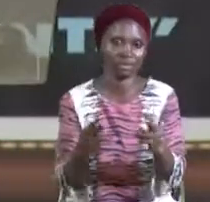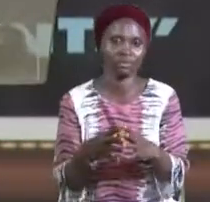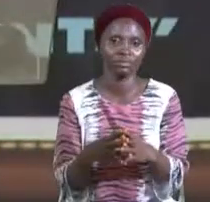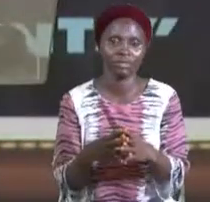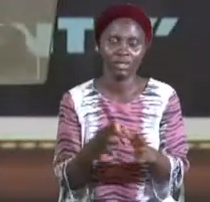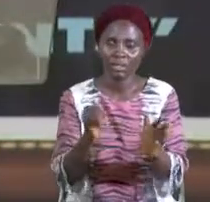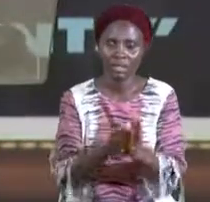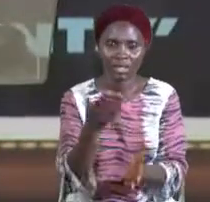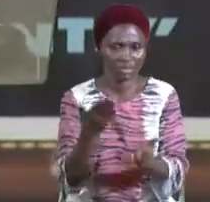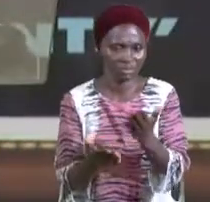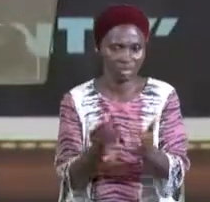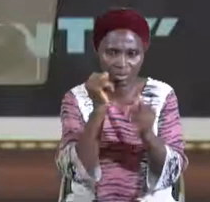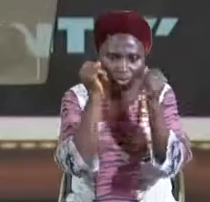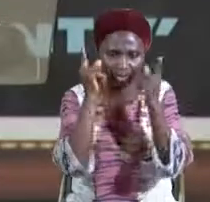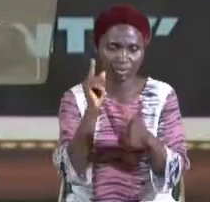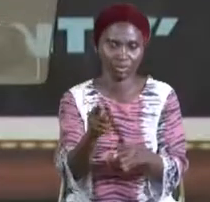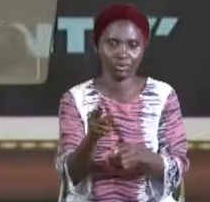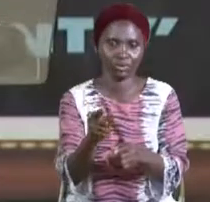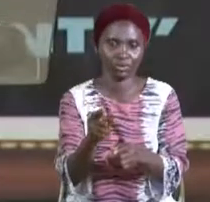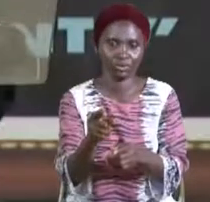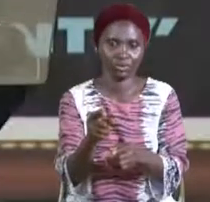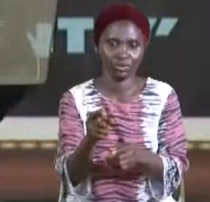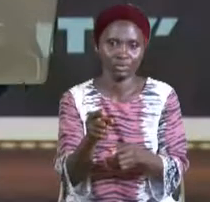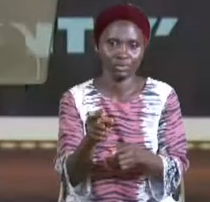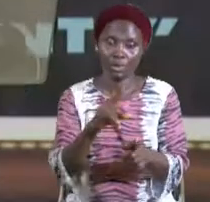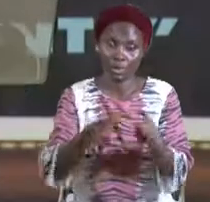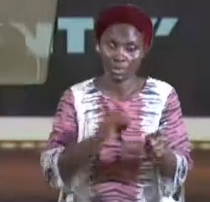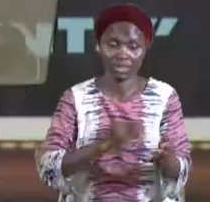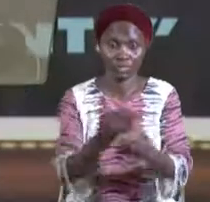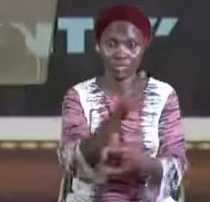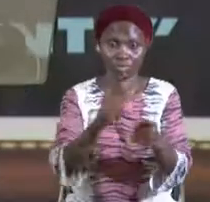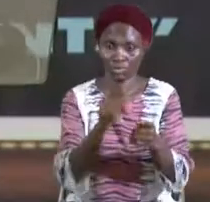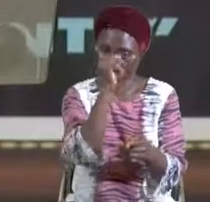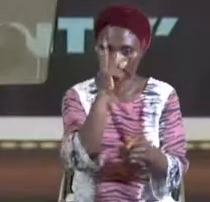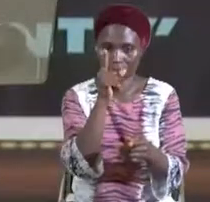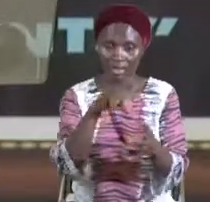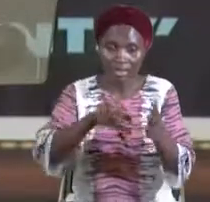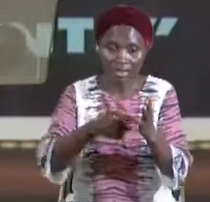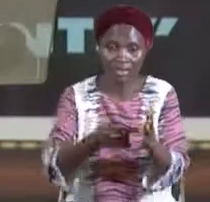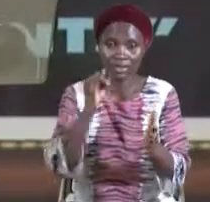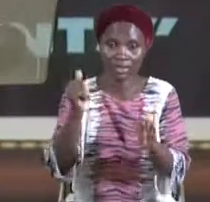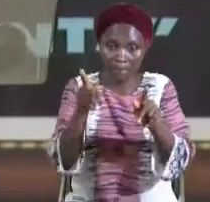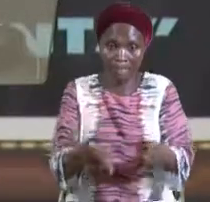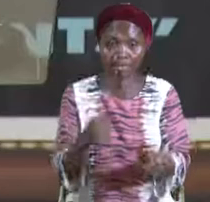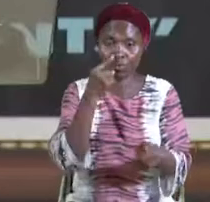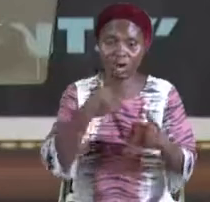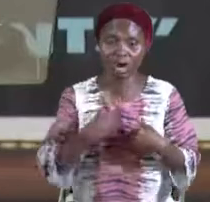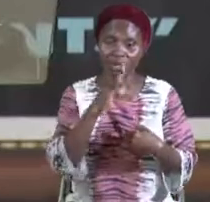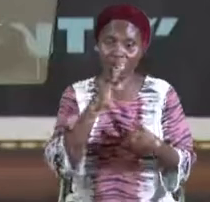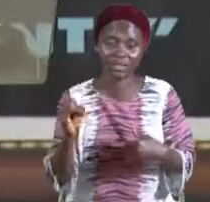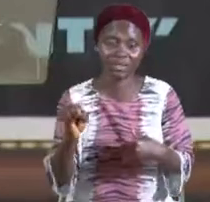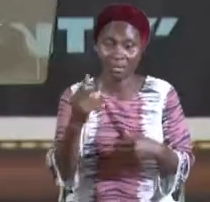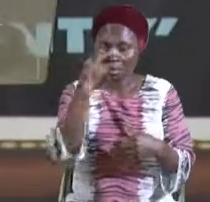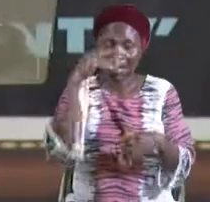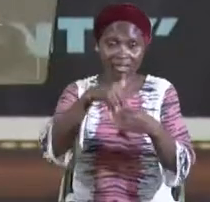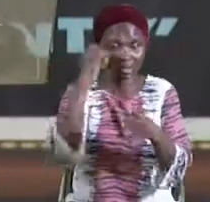Ça peut vous surprendre, mais je veux que vous compreniez. Quelqu'un qui était aveugle toute sa vie, une personne qui